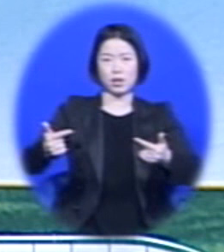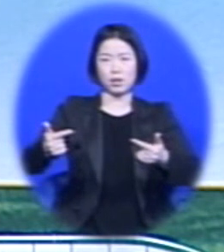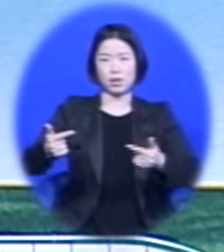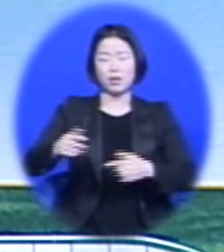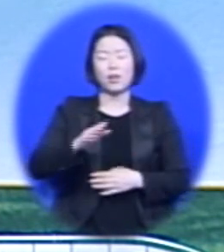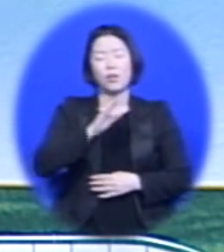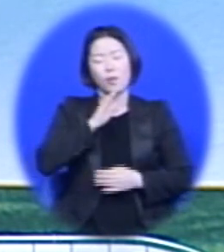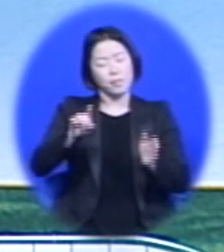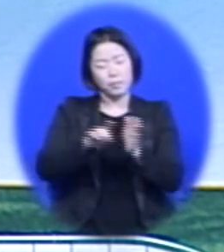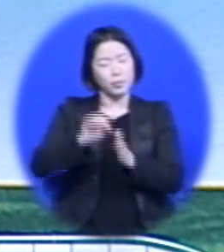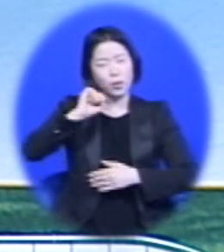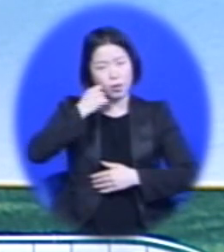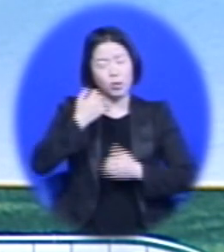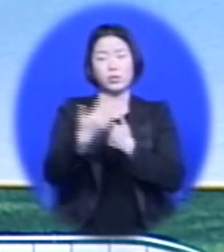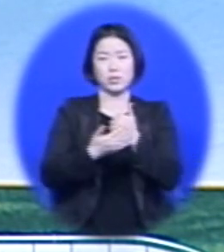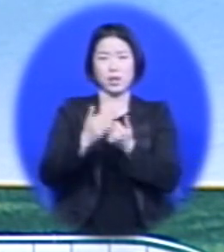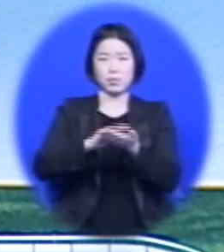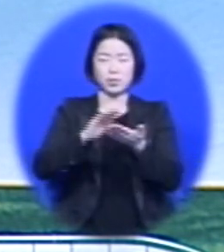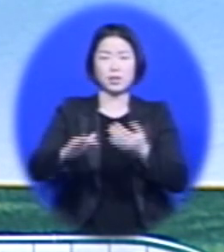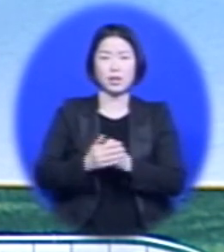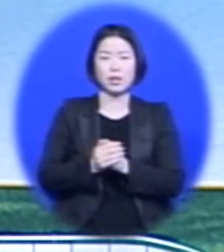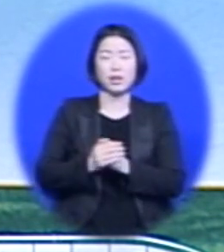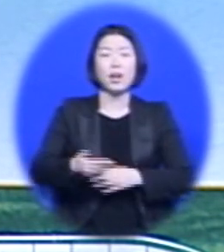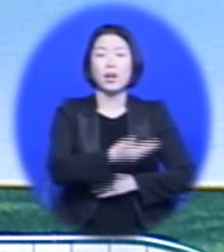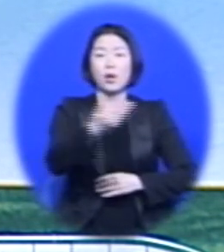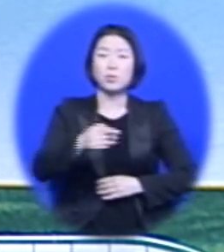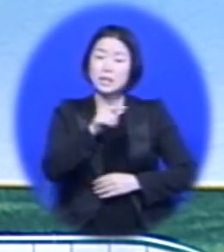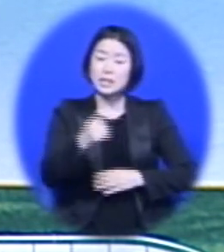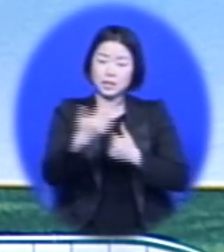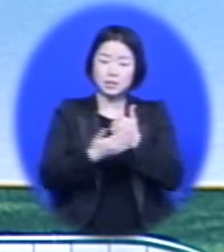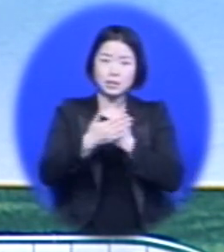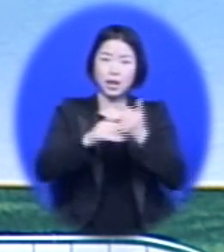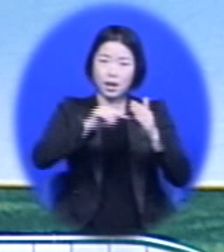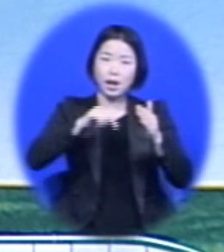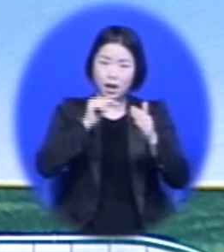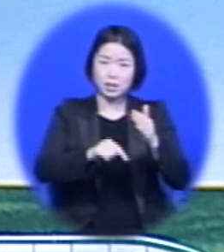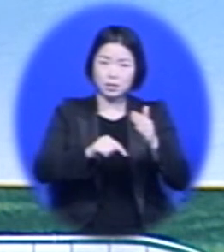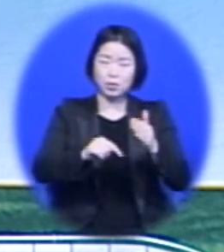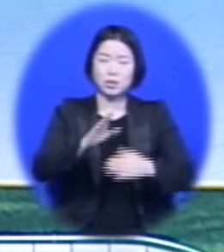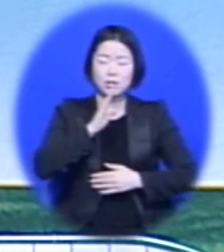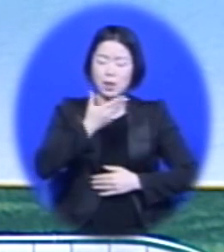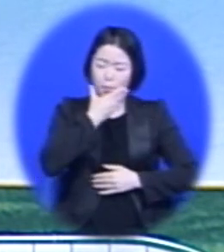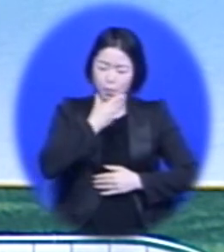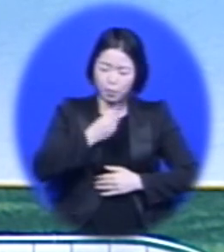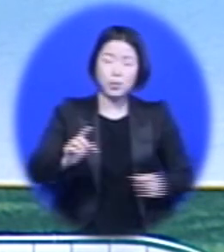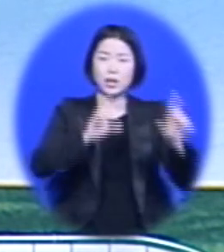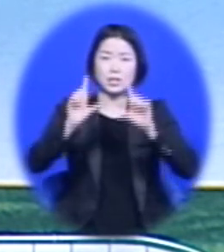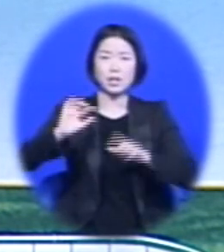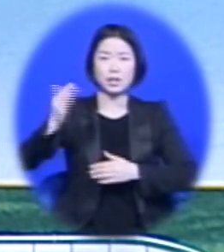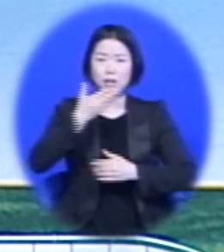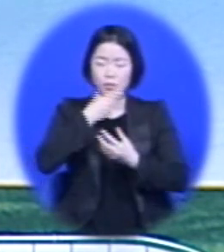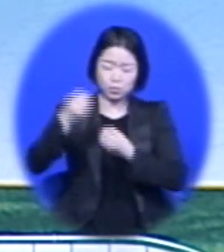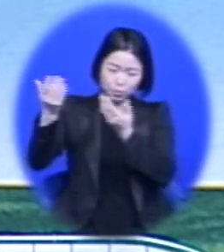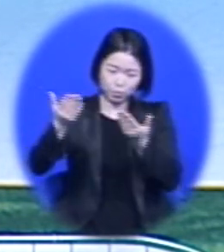믿어지지 않는 은혜이잖아요. 여러분들이 이 은혜 안에서 정말 행복하게 사시게 되기를